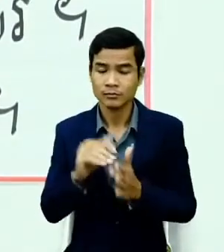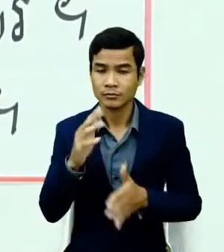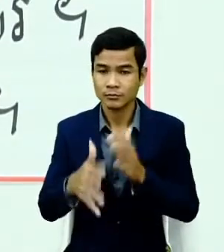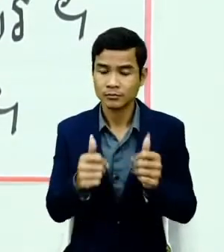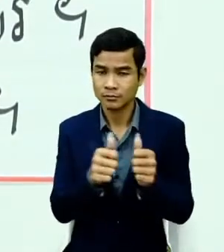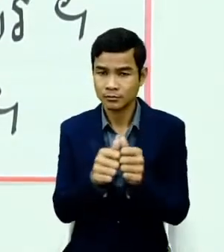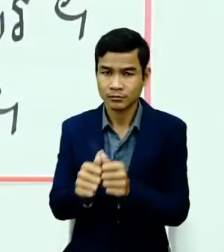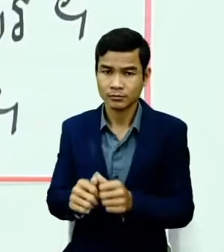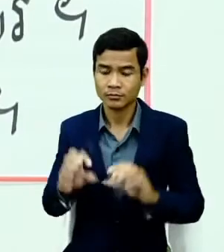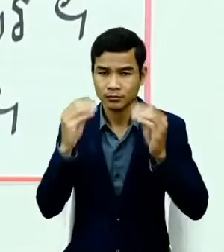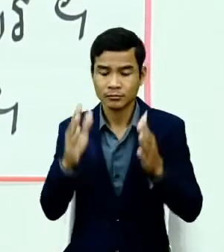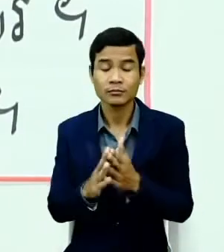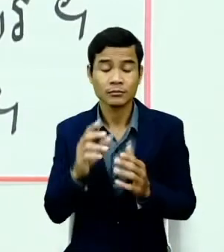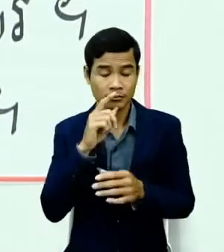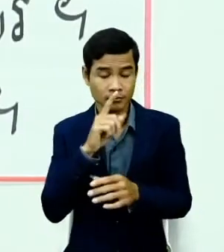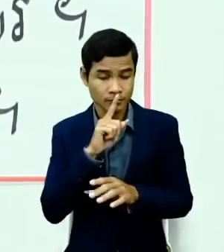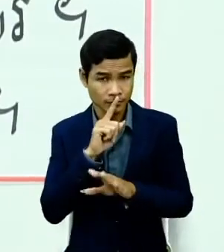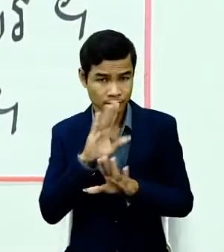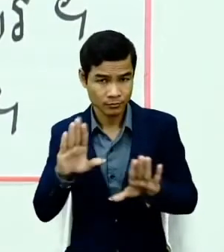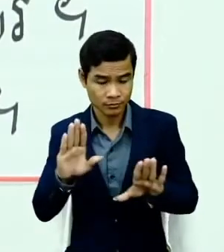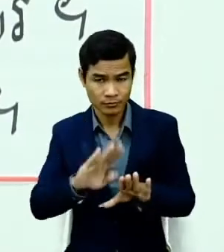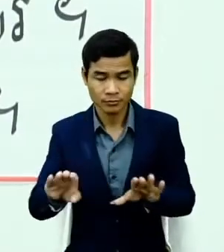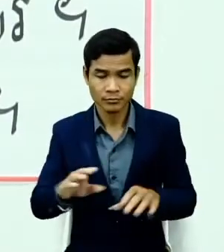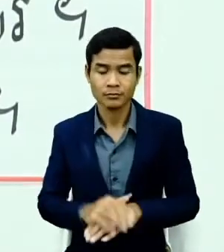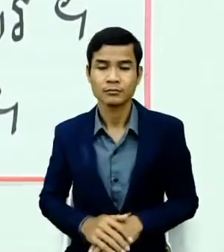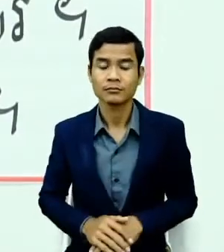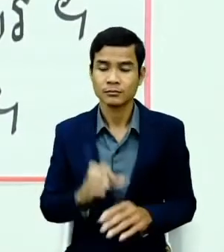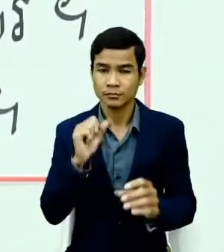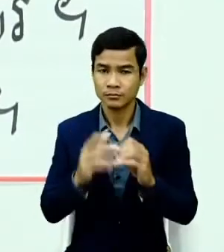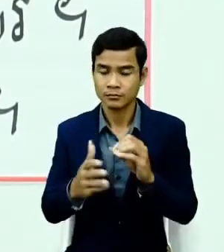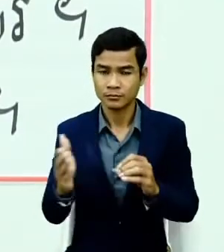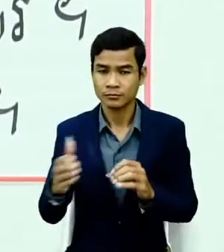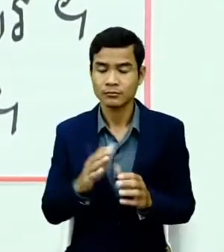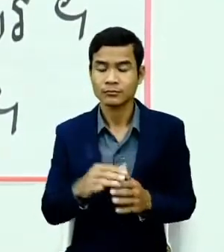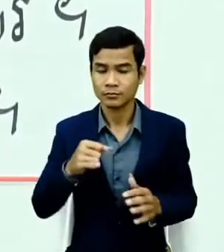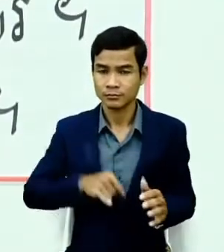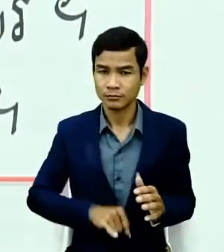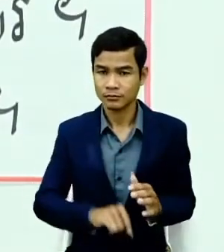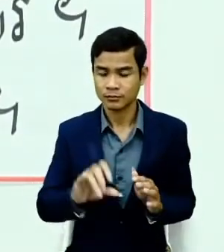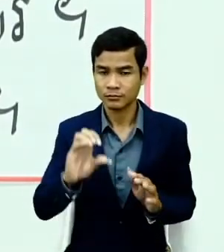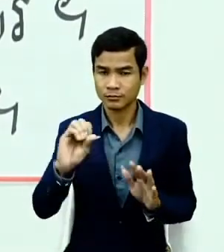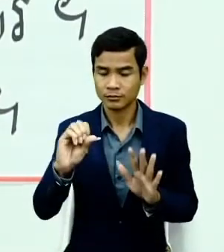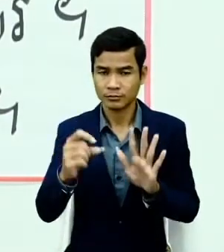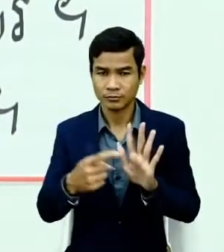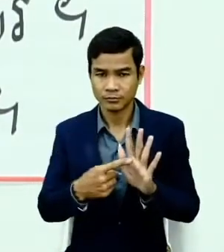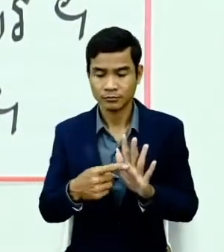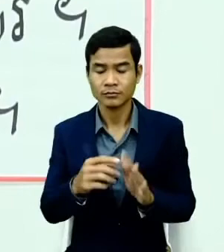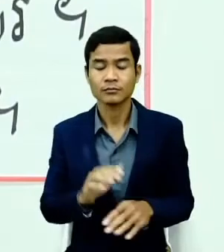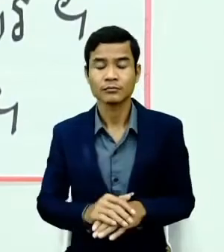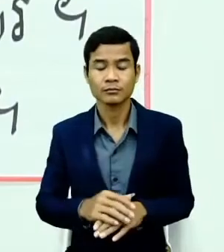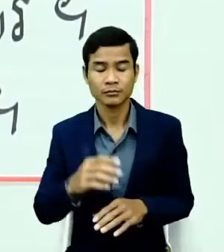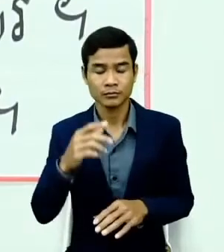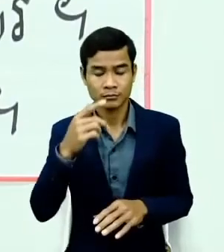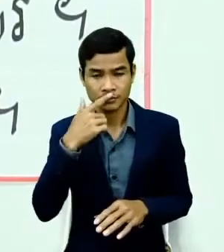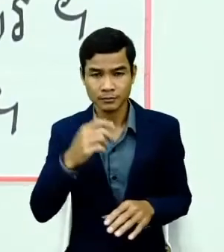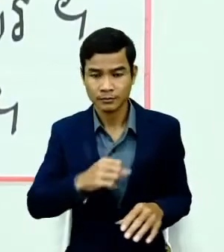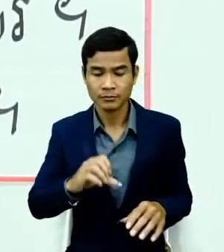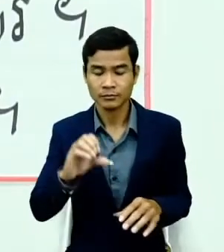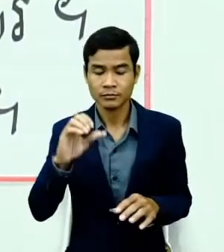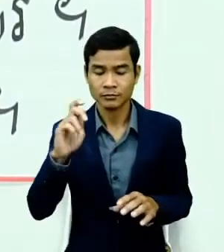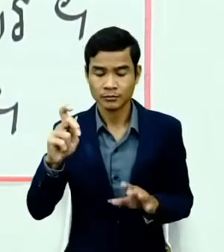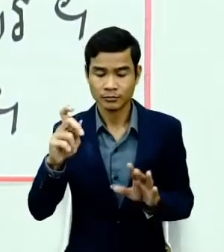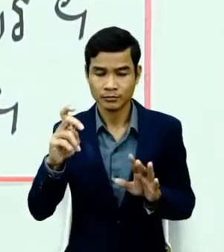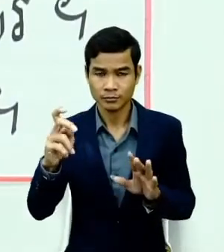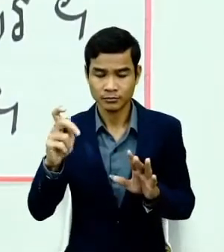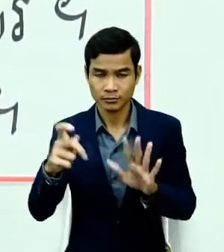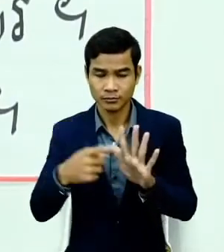អានស្ងាត់សិនណាកូនស្ដាប់អ្នកគ្រូចាប់ដើមចៅលឺតាគឺជាជី